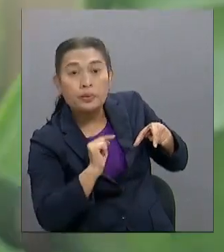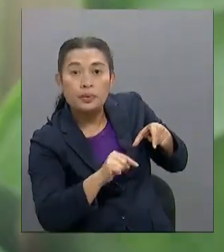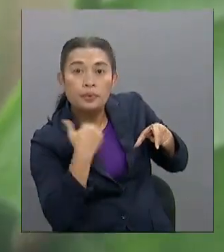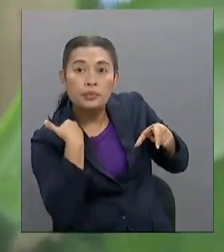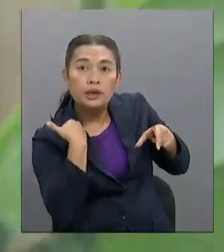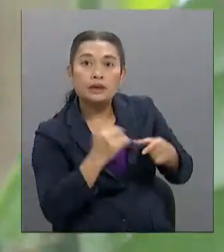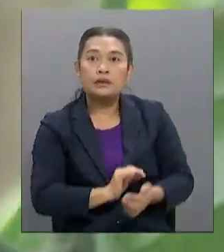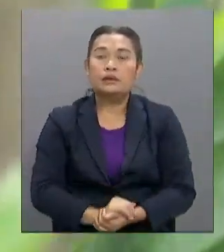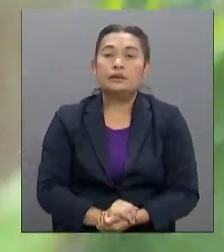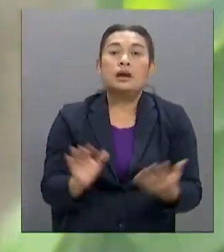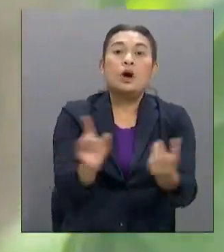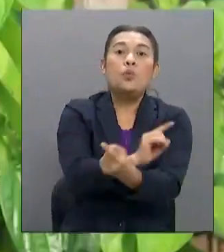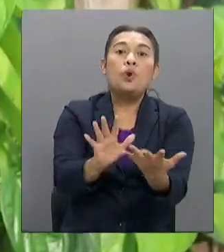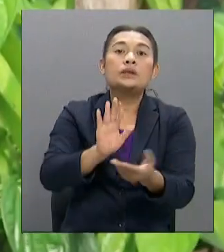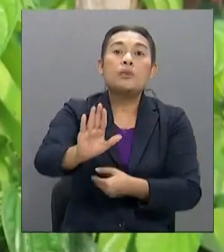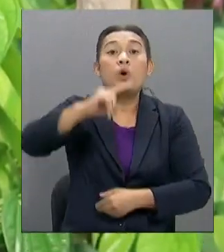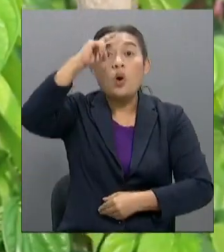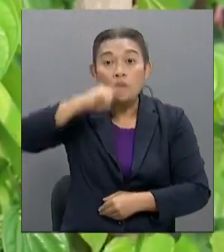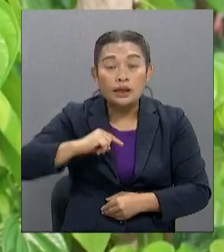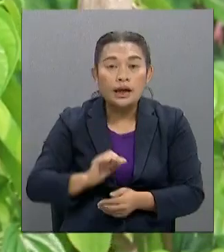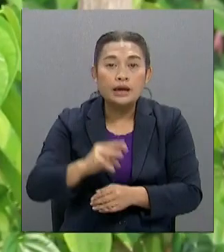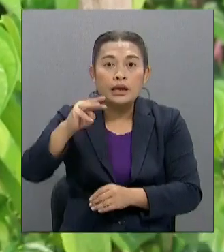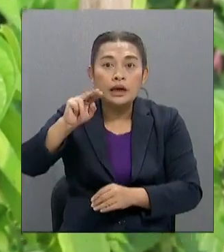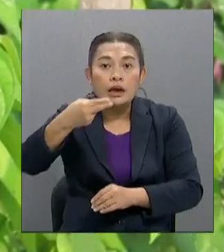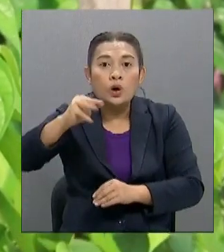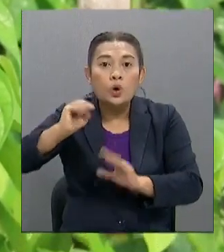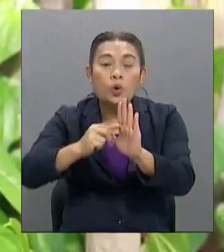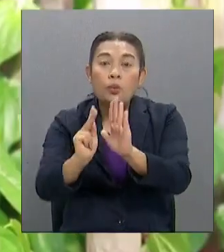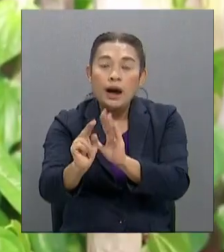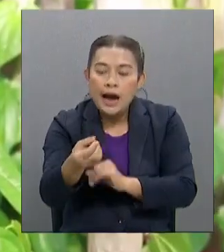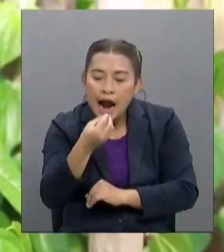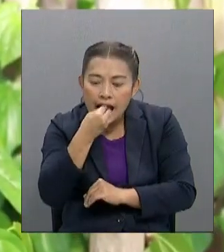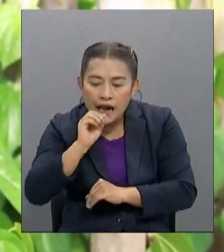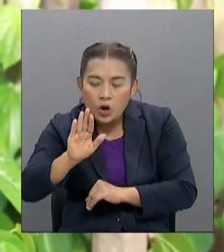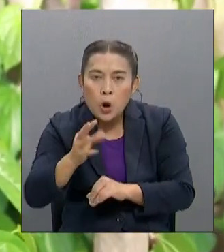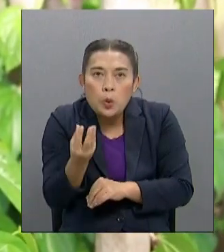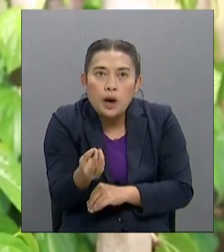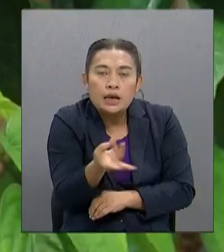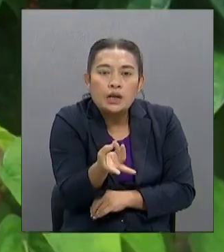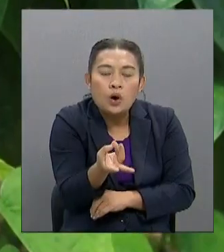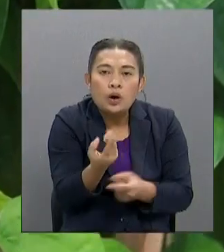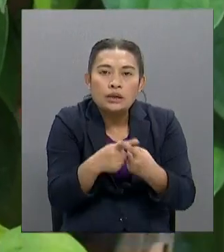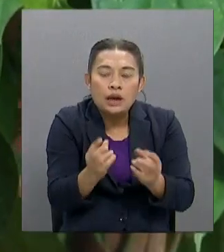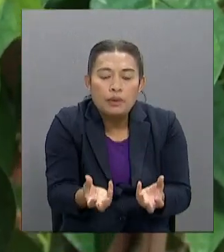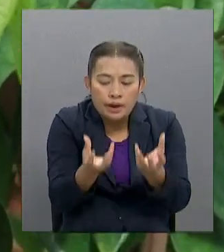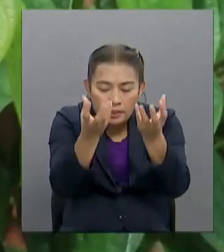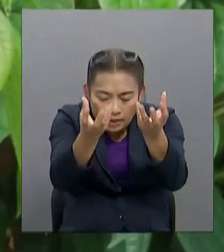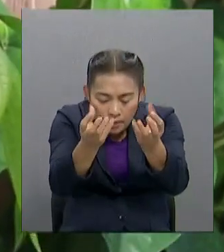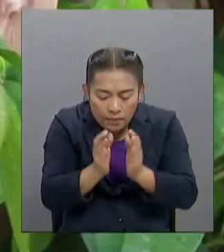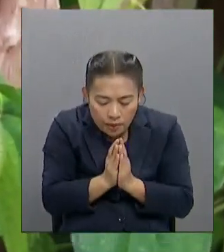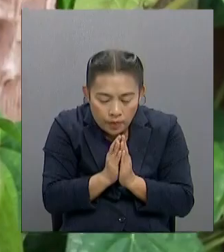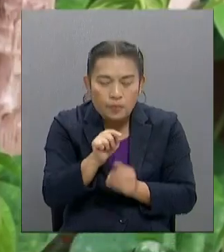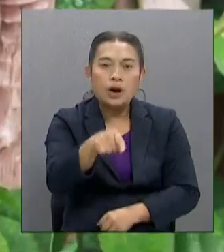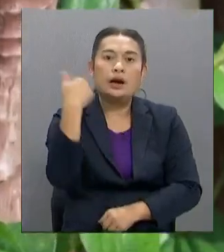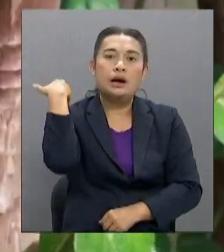ม้วัฒนธรรมการกินหมากของคนไทยจะค่อยๆเลือนลางหายไปยังเหลือไว้เป็นเครื่องบูชาที่ขาดไม่ได้เท่านั้นแต่ประเทศ